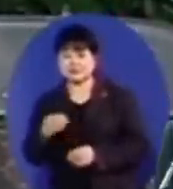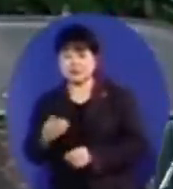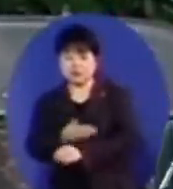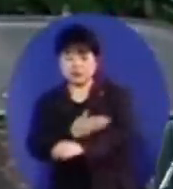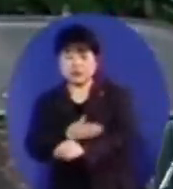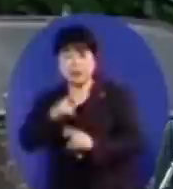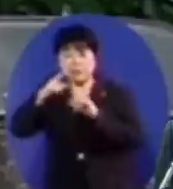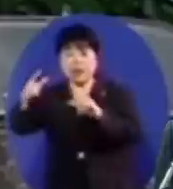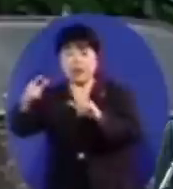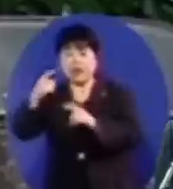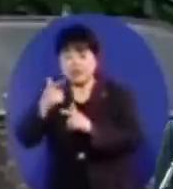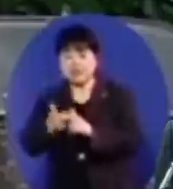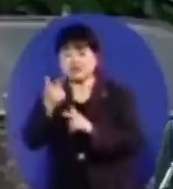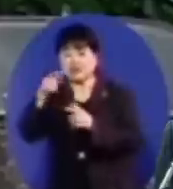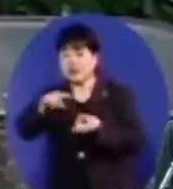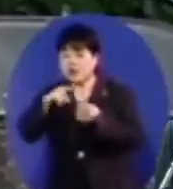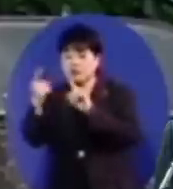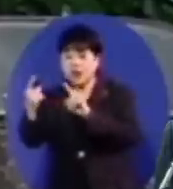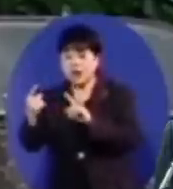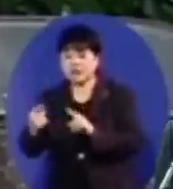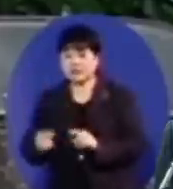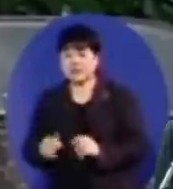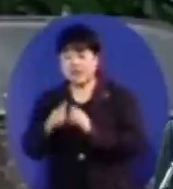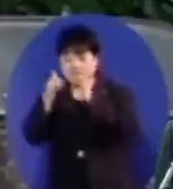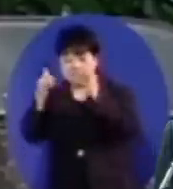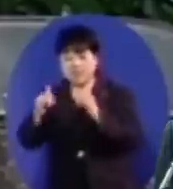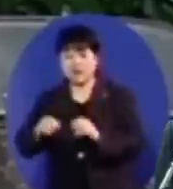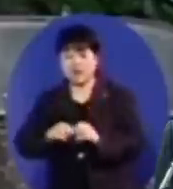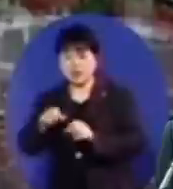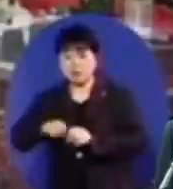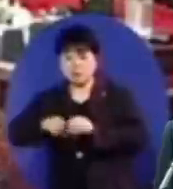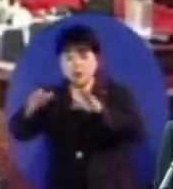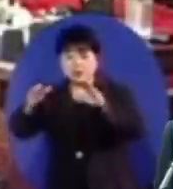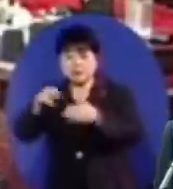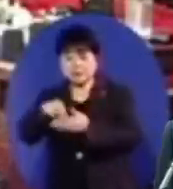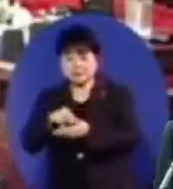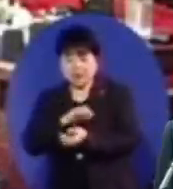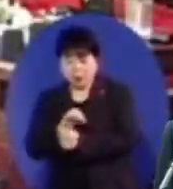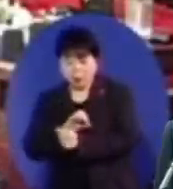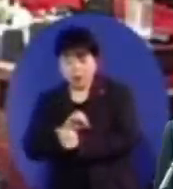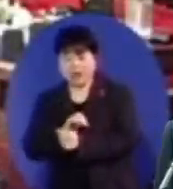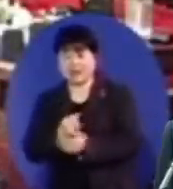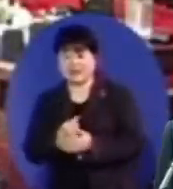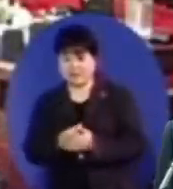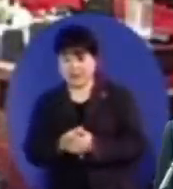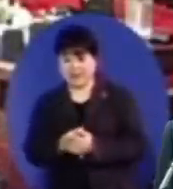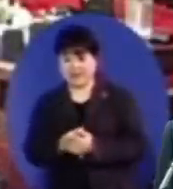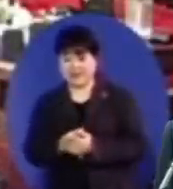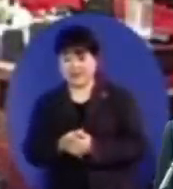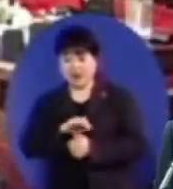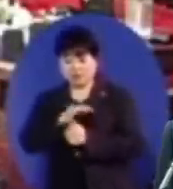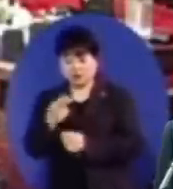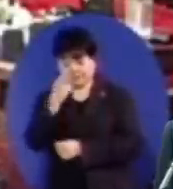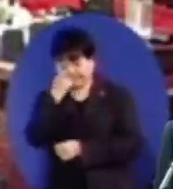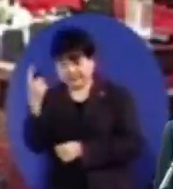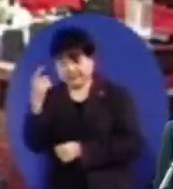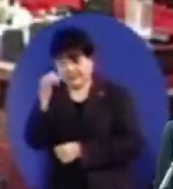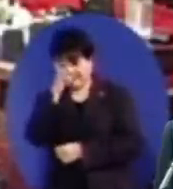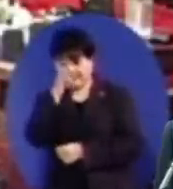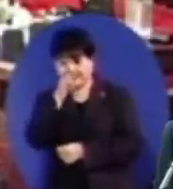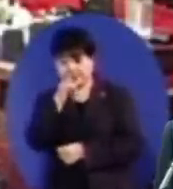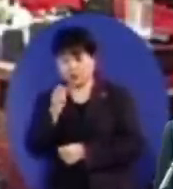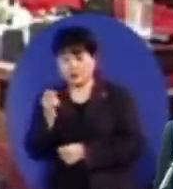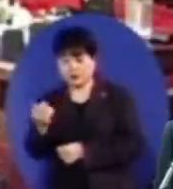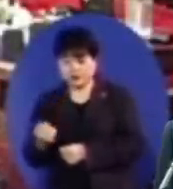예수님이 부활했다는 말이 온 사회에 퍼지면 자기들 입장이 곤란하기 때문에 무덤을 지키기로 작정했습니다.